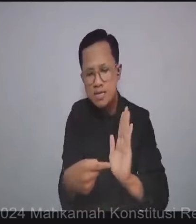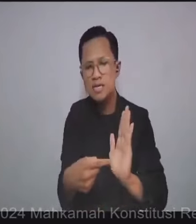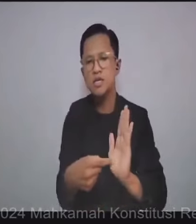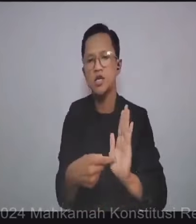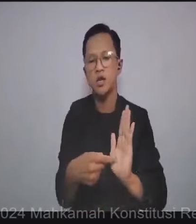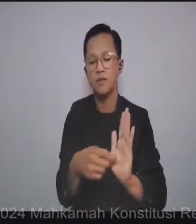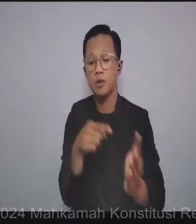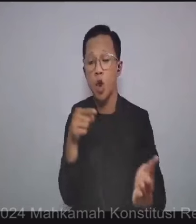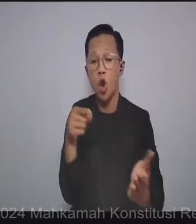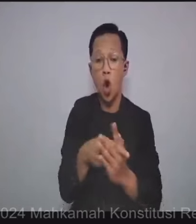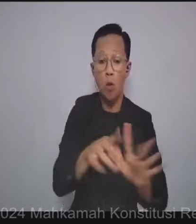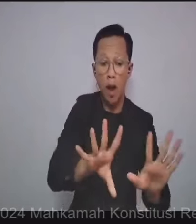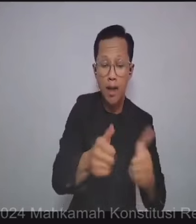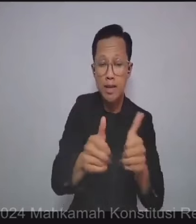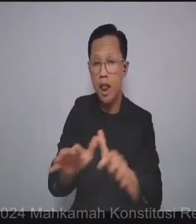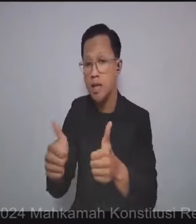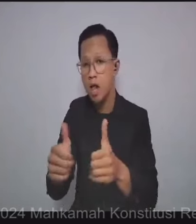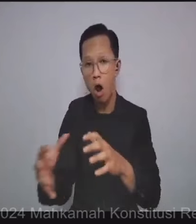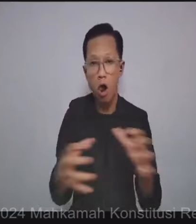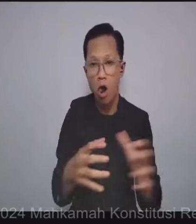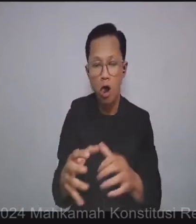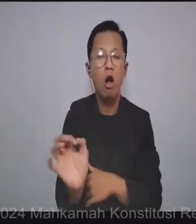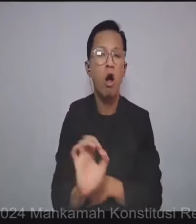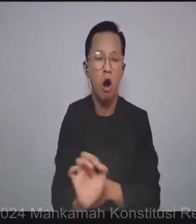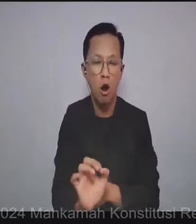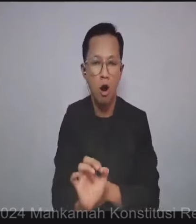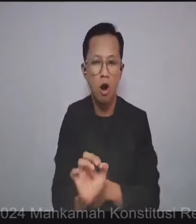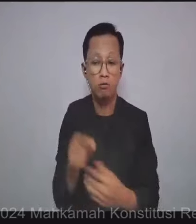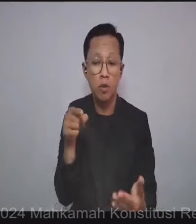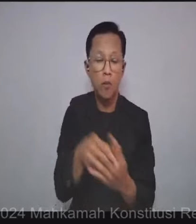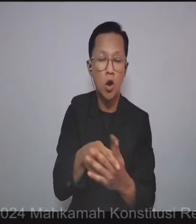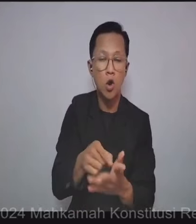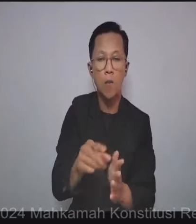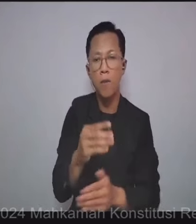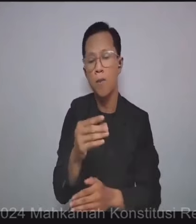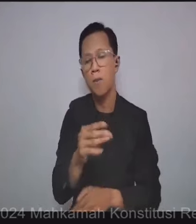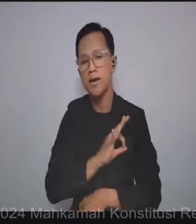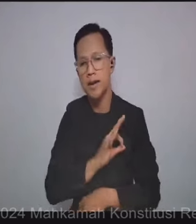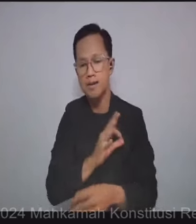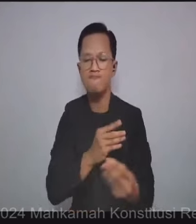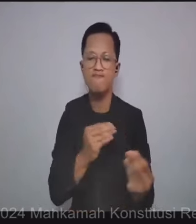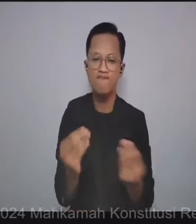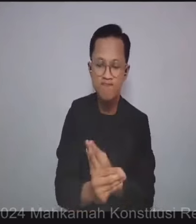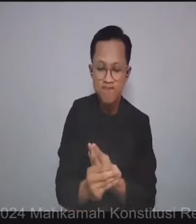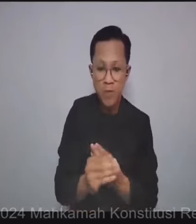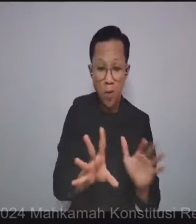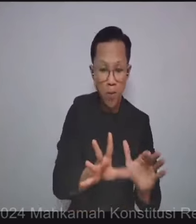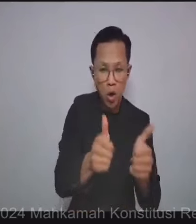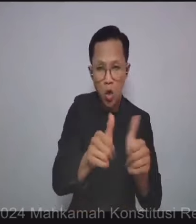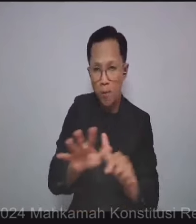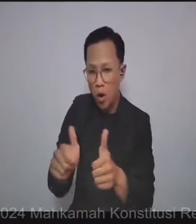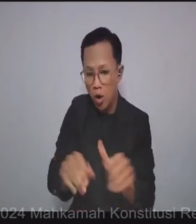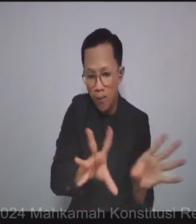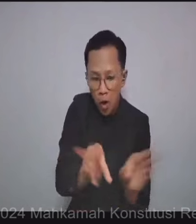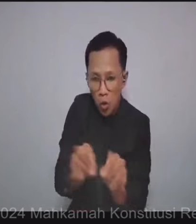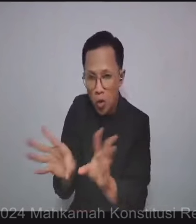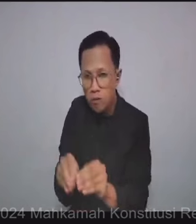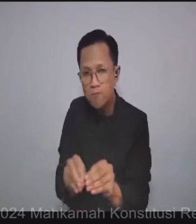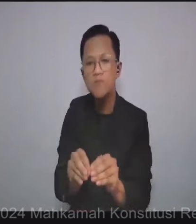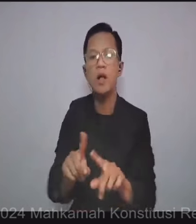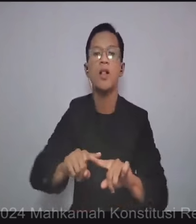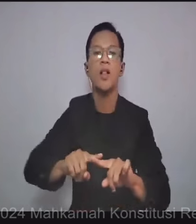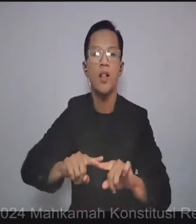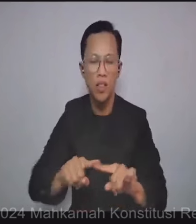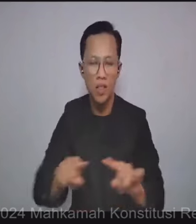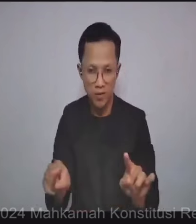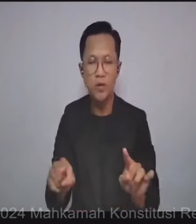suara pemilihan presiden dan wakil presiden berupa penghitungan secara kuantitatif melainkan mendalilkan pelanggaran kualitatif yang